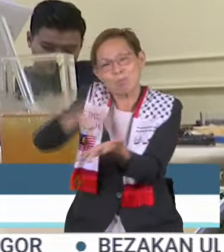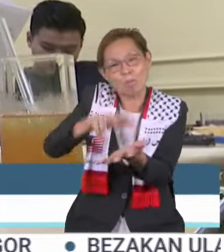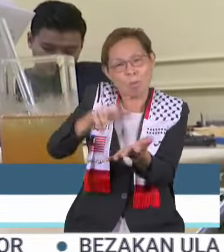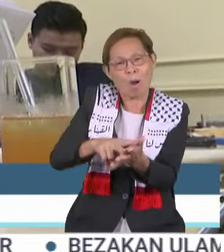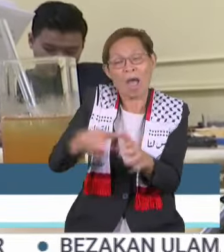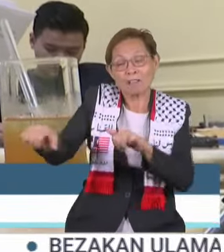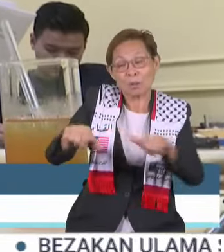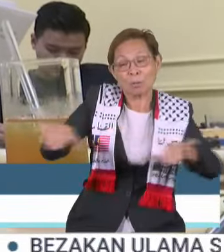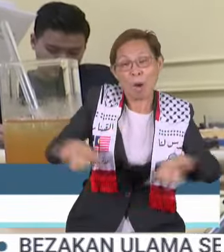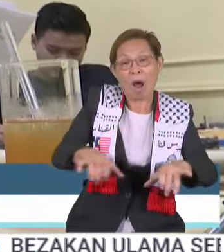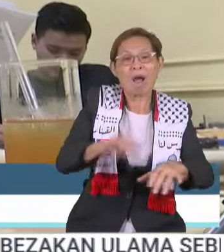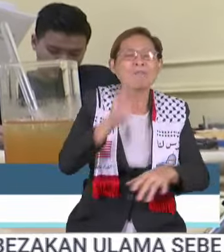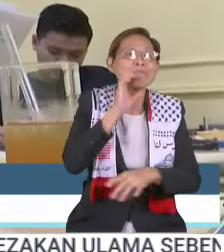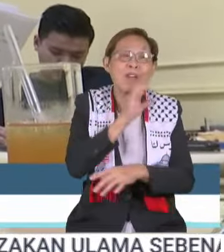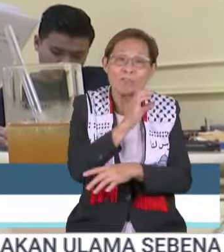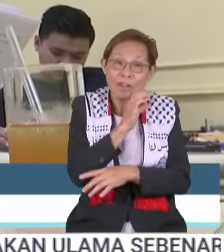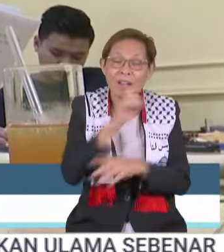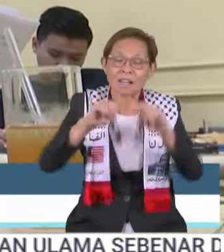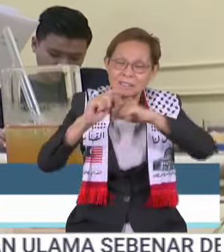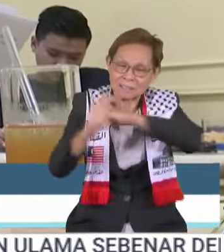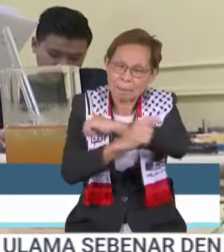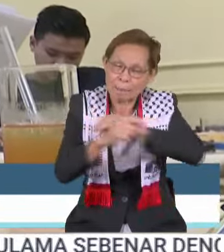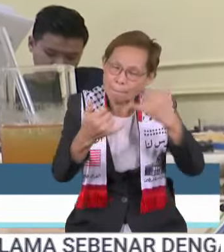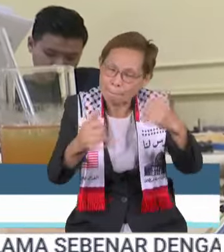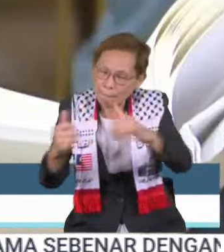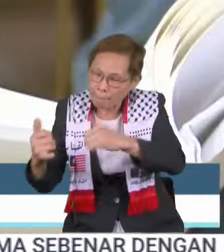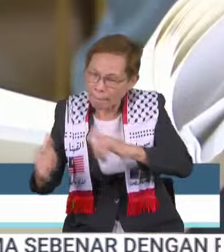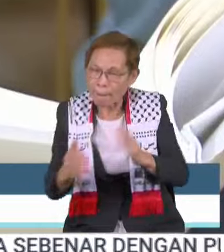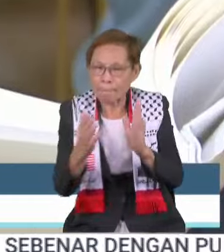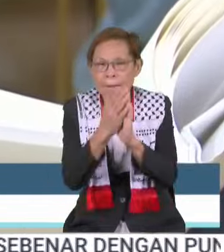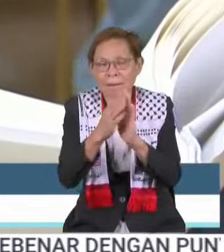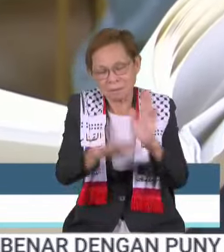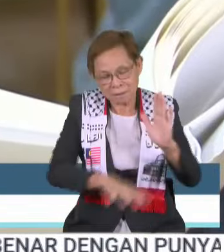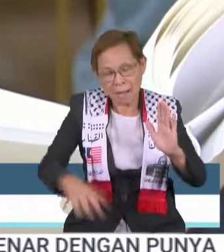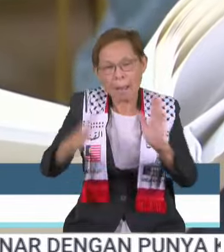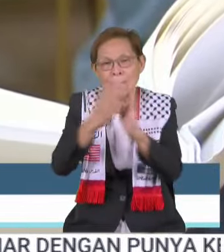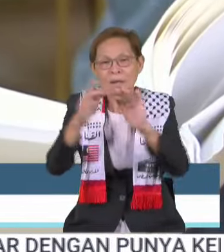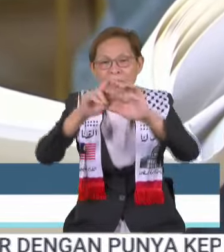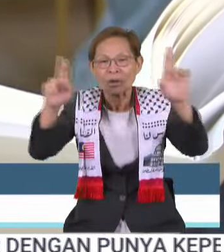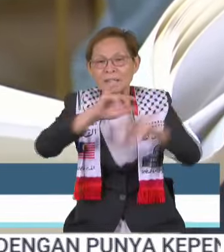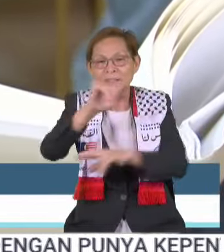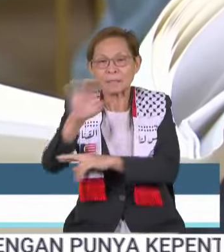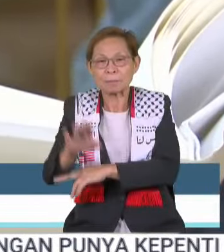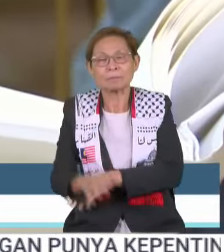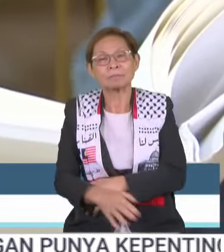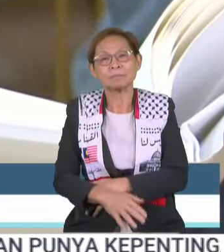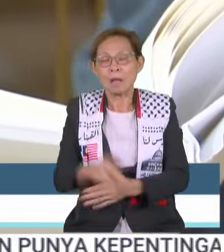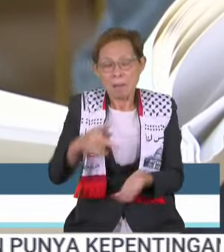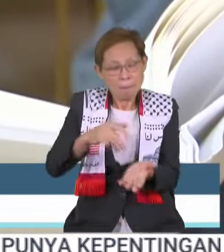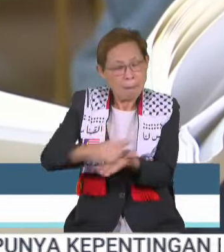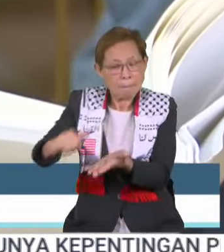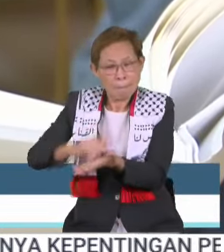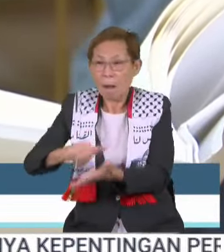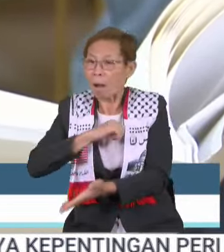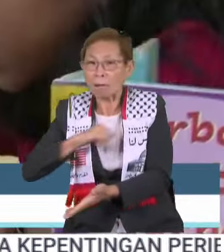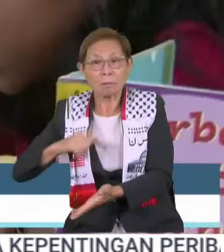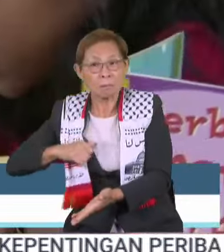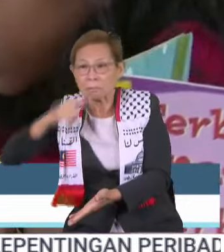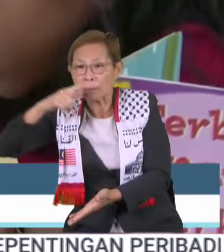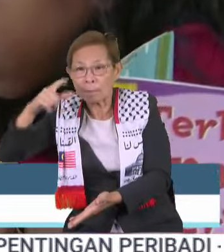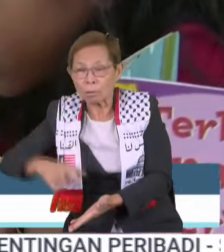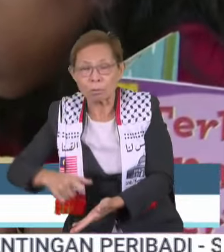Aktiviti dijalankan di kafe-kafe taman rekreasi sekitar Bandaraya Johor Bahru. Menurutnya lagi, tiada sebarang yuran keahlian dikenakan